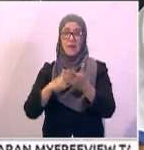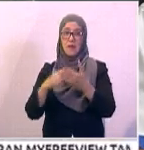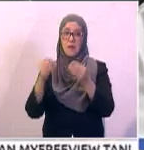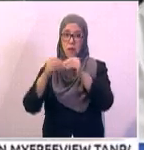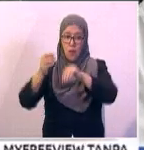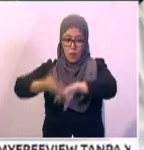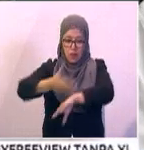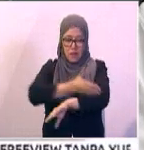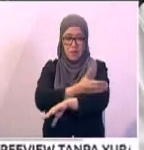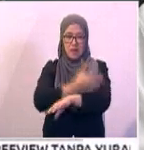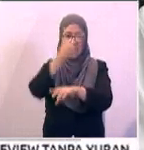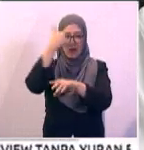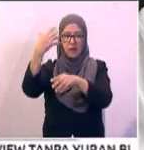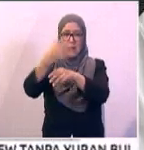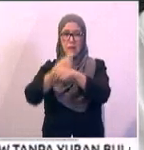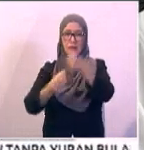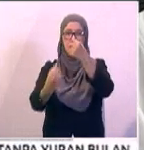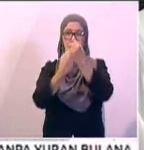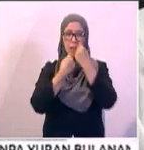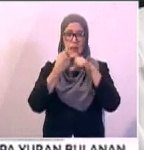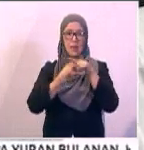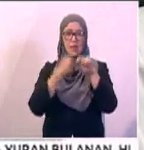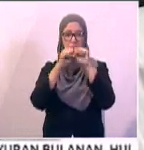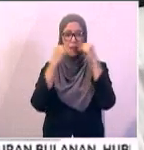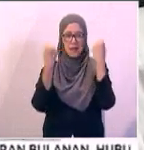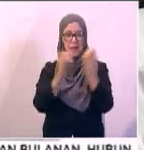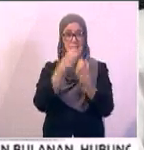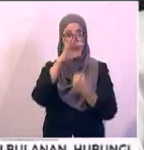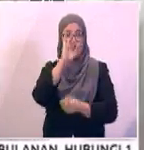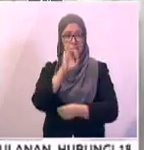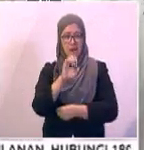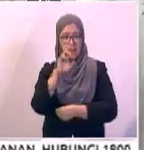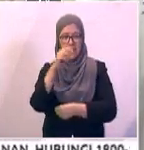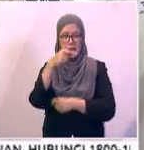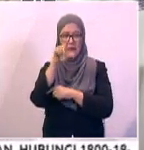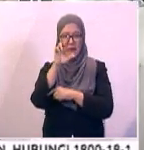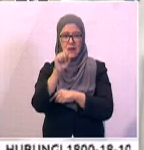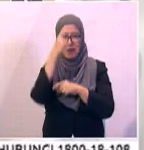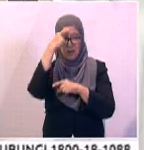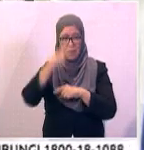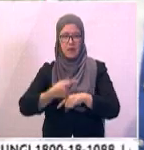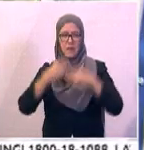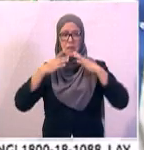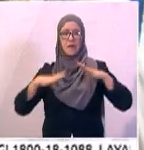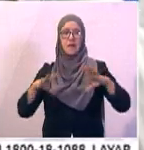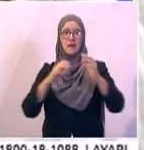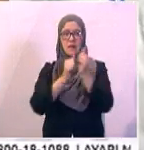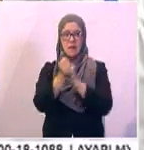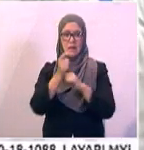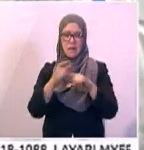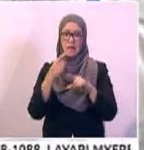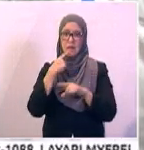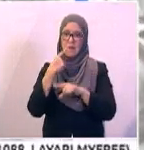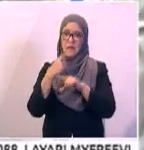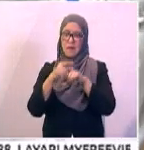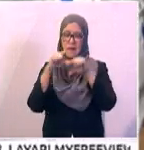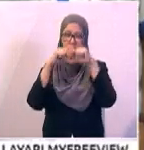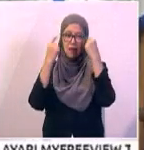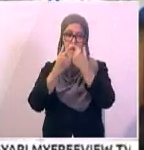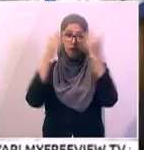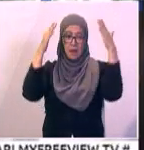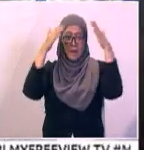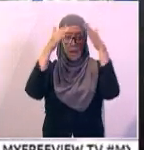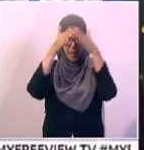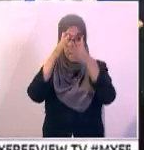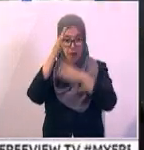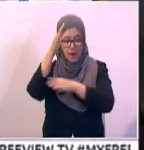mendapat tajaan syarikat Figos untuk jersi pasukan dan fasiliti. Juara bertahan dan juara berganda musim lepas, Pahang dijadual bertemu pasukan